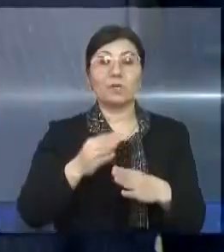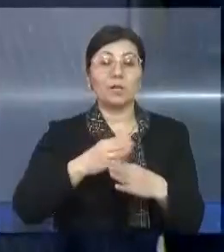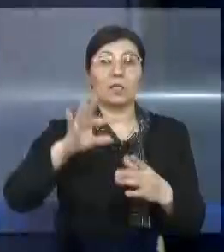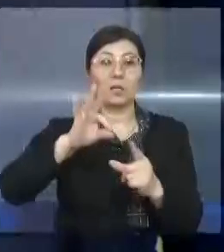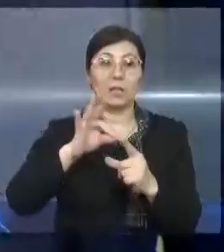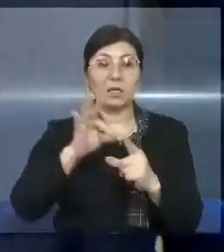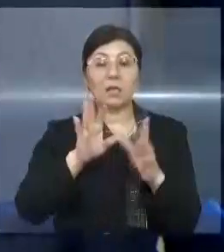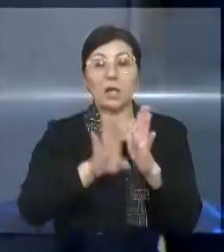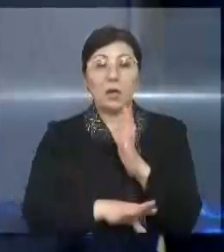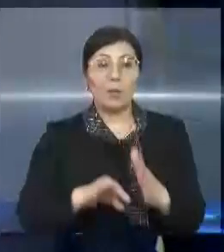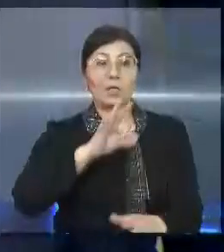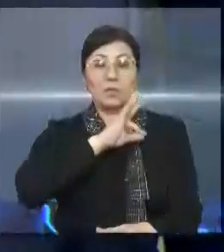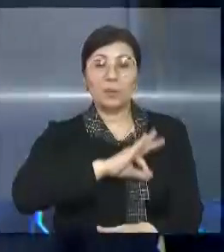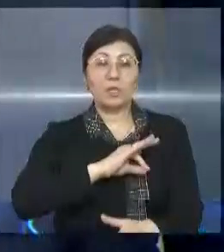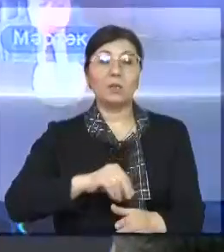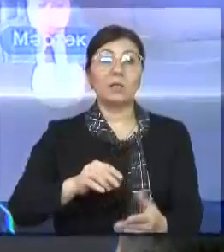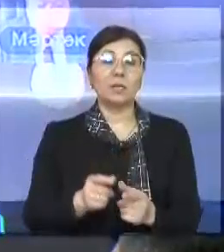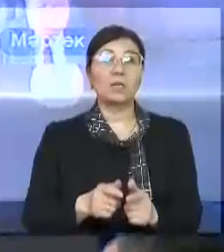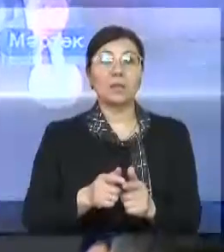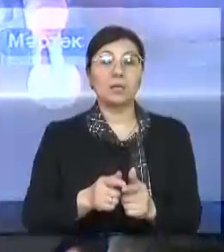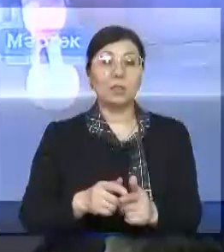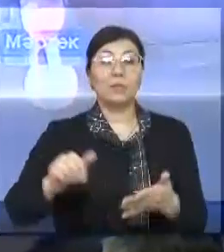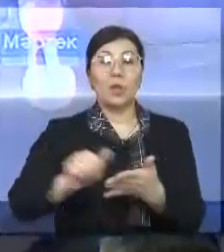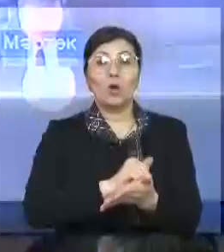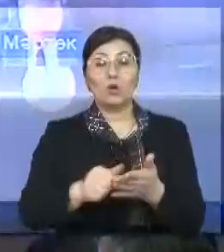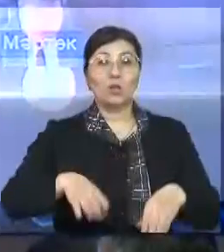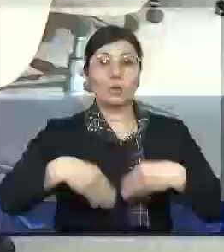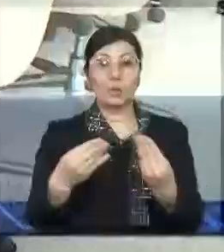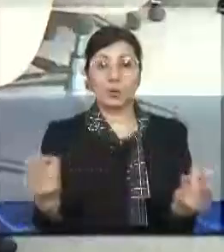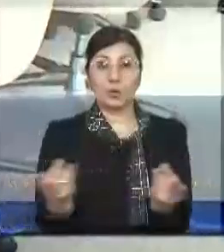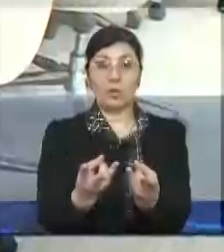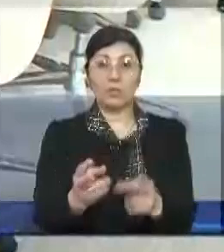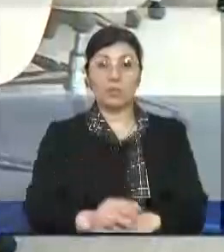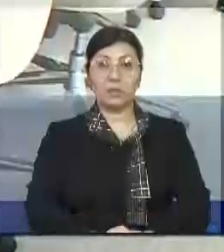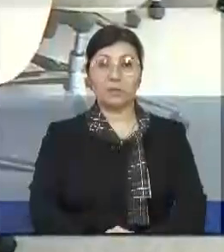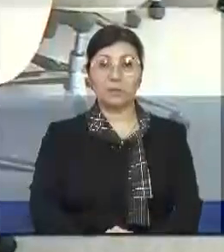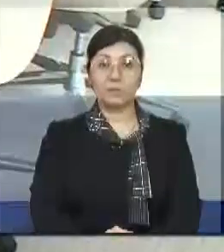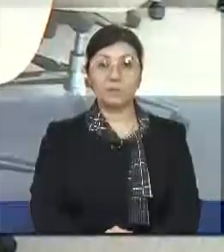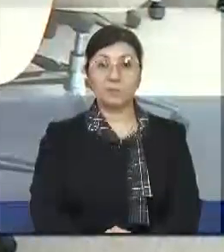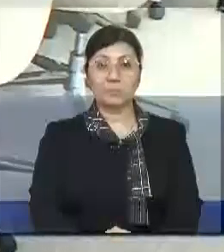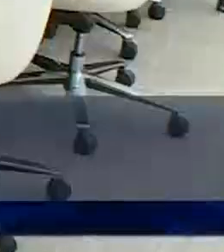мақсатты пайдалануын растайтын құжаттарды уақытылы ұсынуы да қажет. Мирай Сатай, Руслан Елтаев, Ақтөбе телеарнасы.